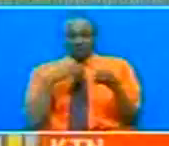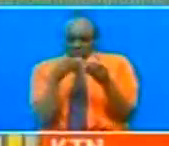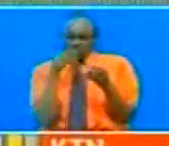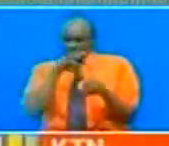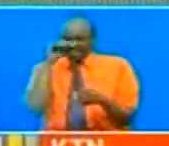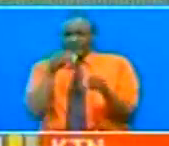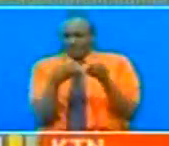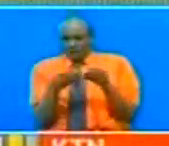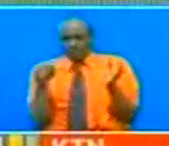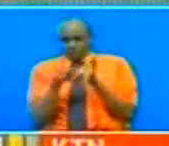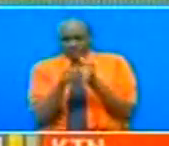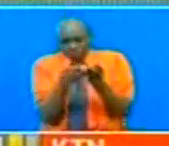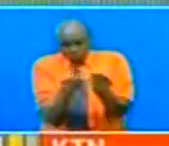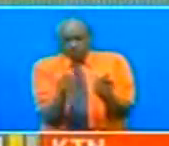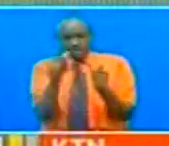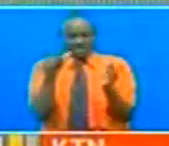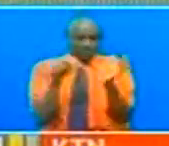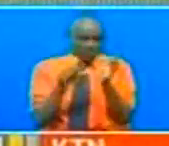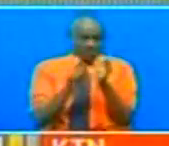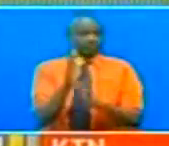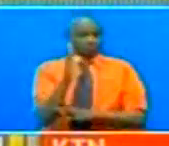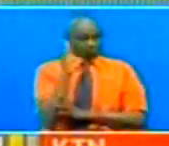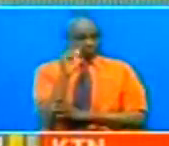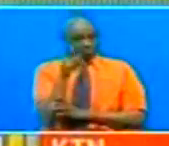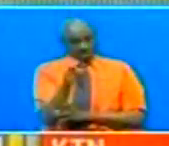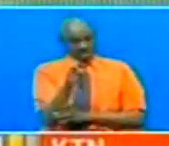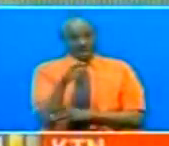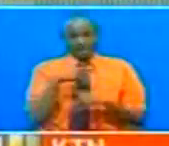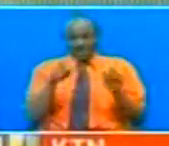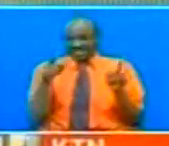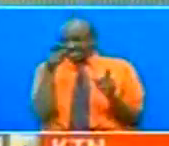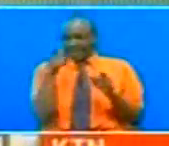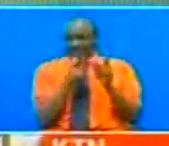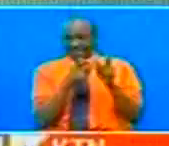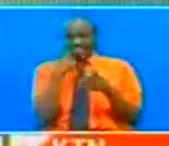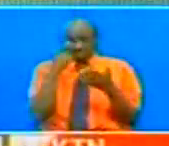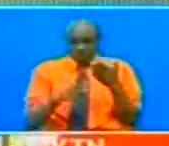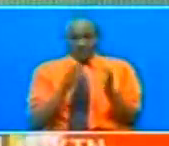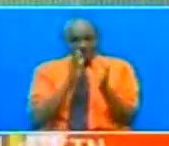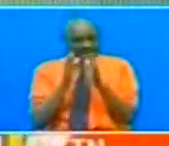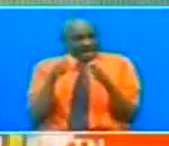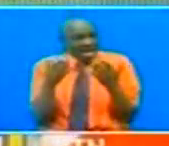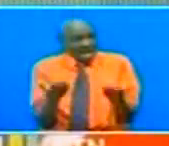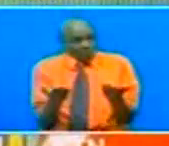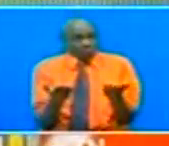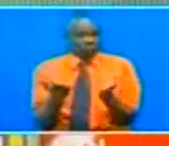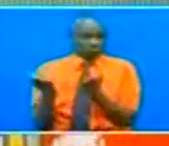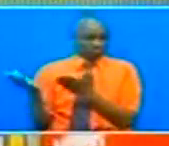kwa tatizo la usalama. Mwanahabari wetu Hussein Mohamed yuko Mandera na ametuandalia taarifa